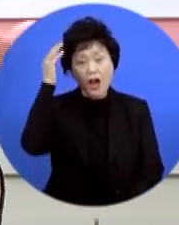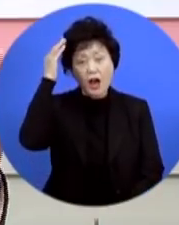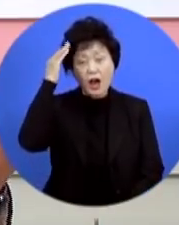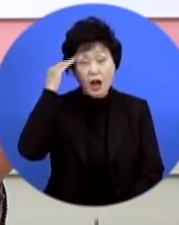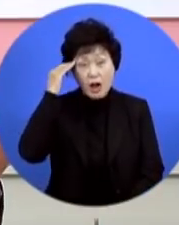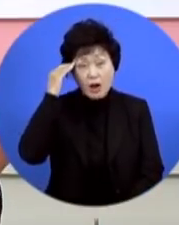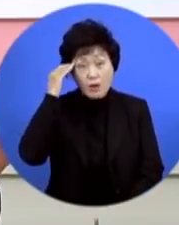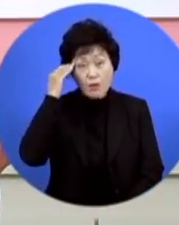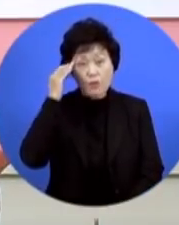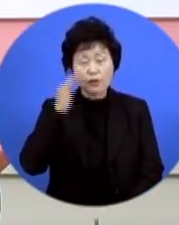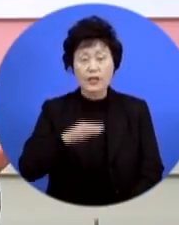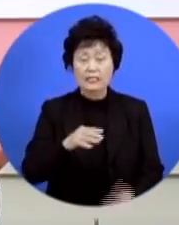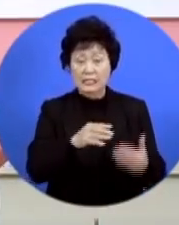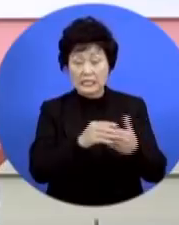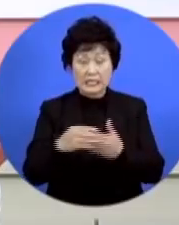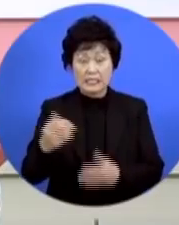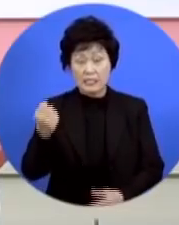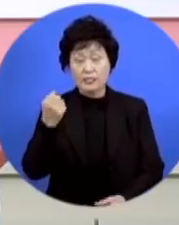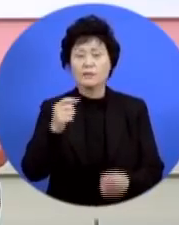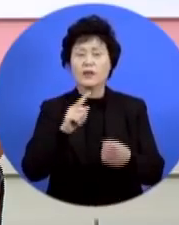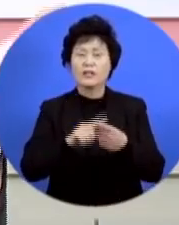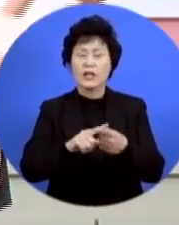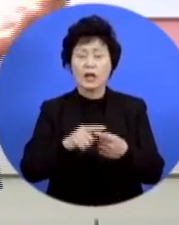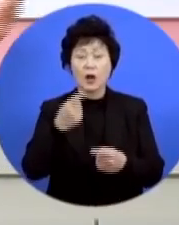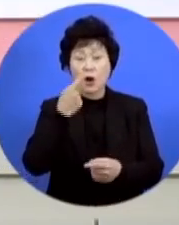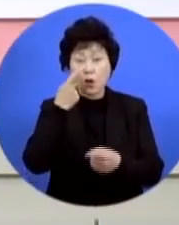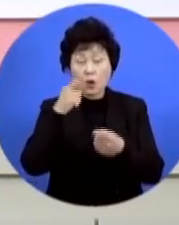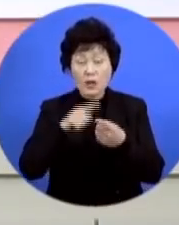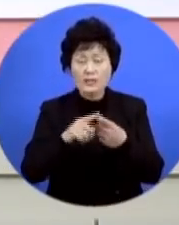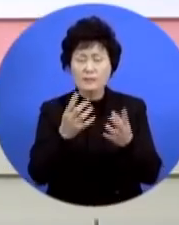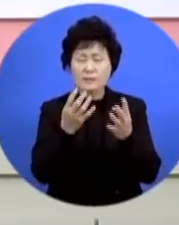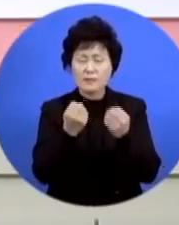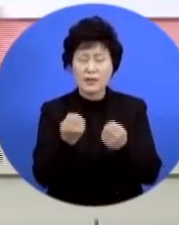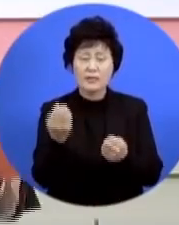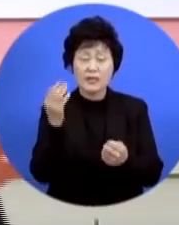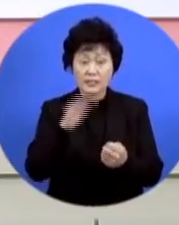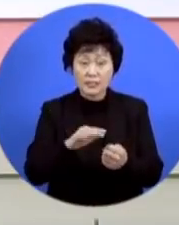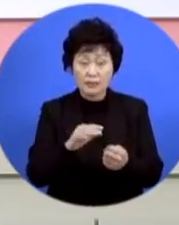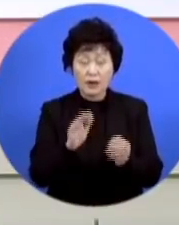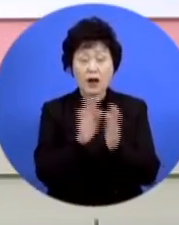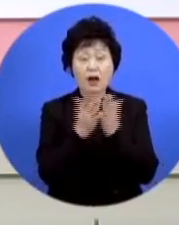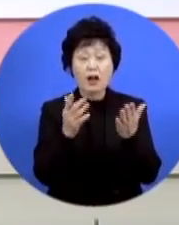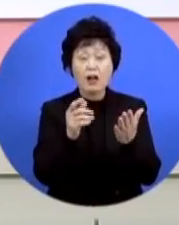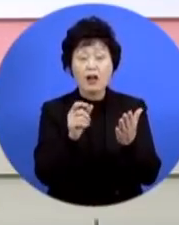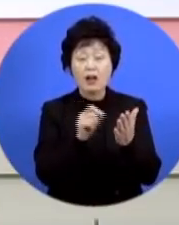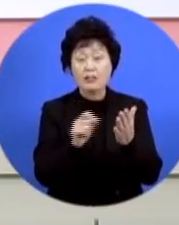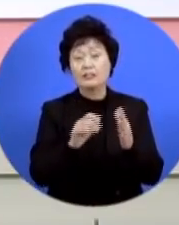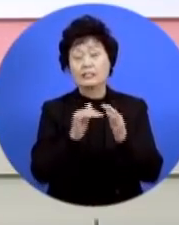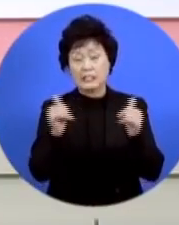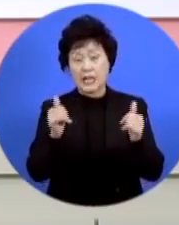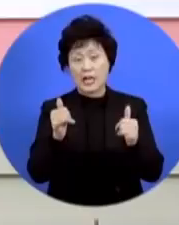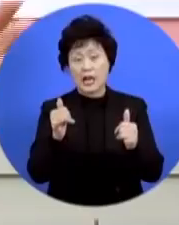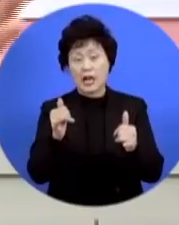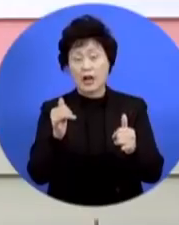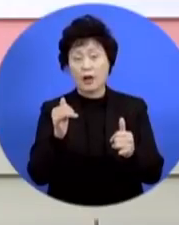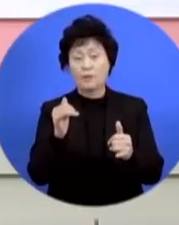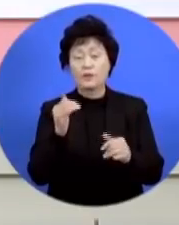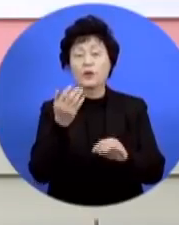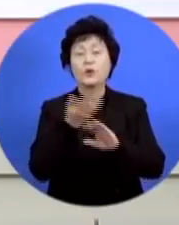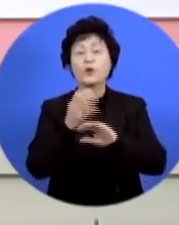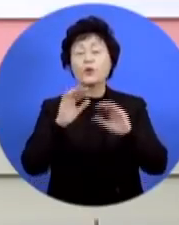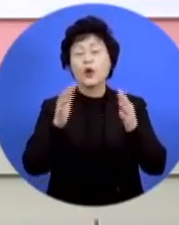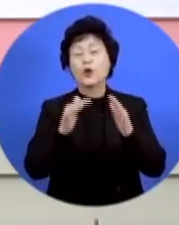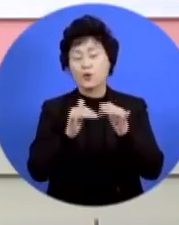대한 관심이 굉장히 많았어요. 네. 근데 다 해외 작가뿐이었어요. 예. 존 맥스웰, 뭐 스티븐 코비. 네. 아까